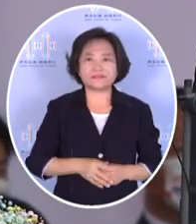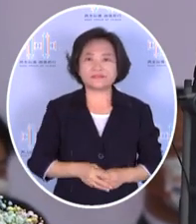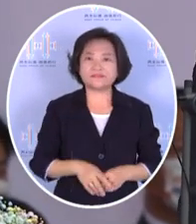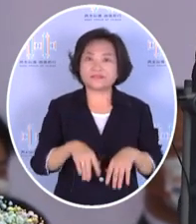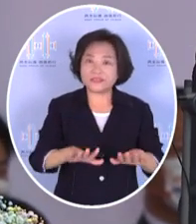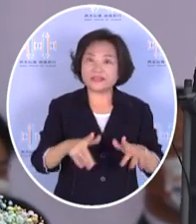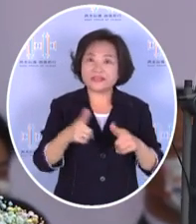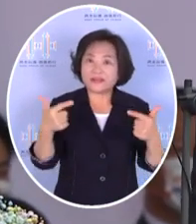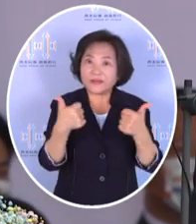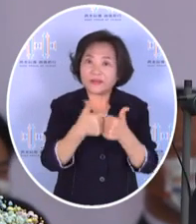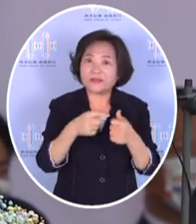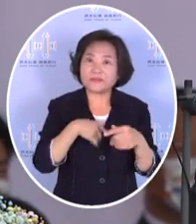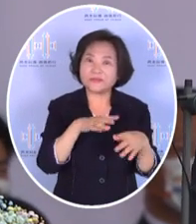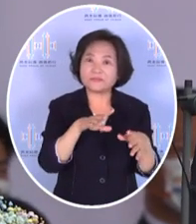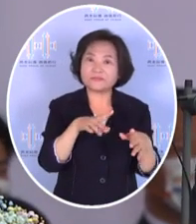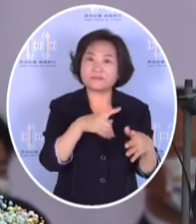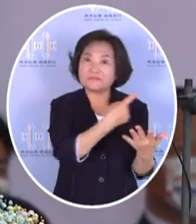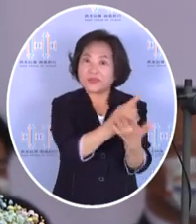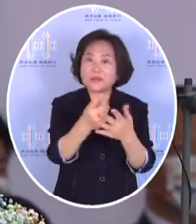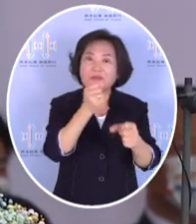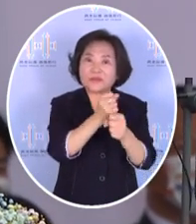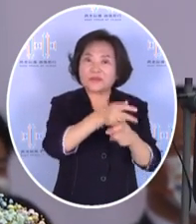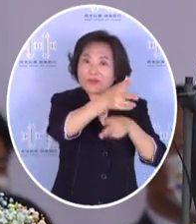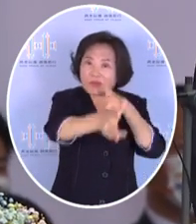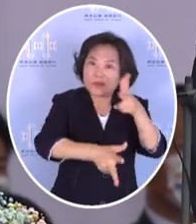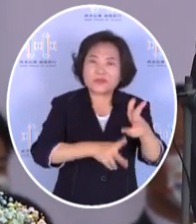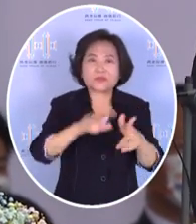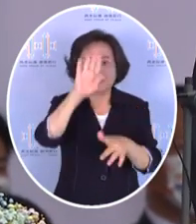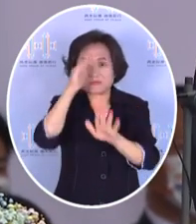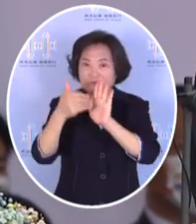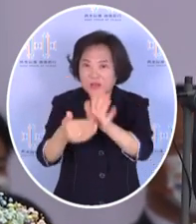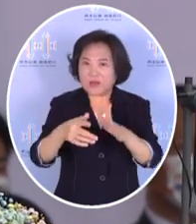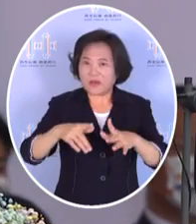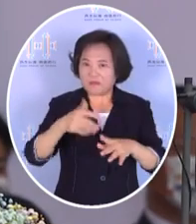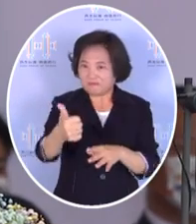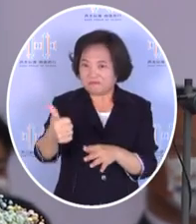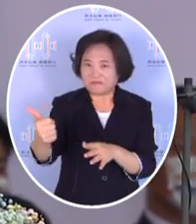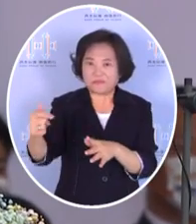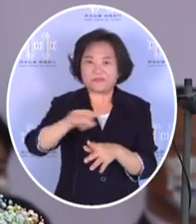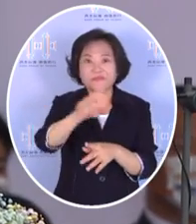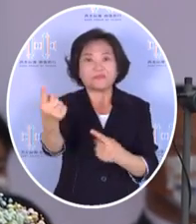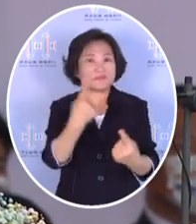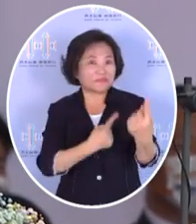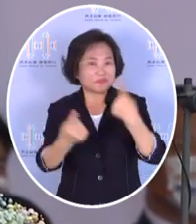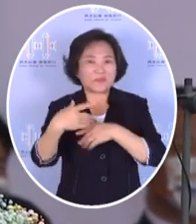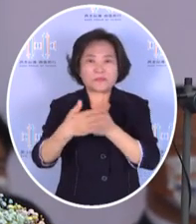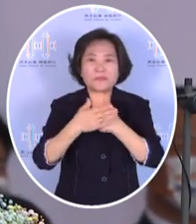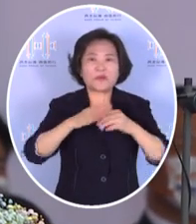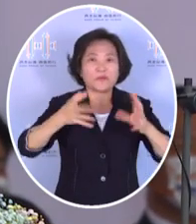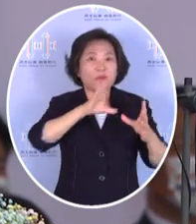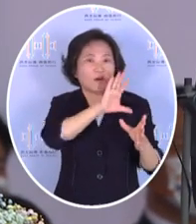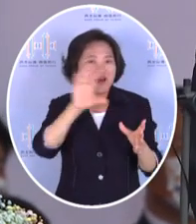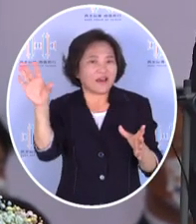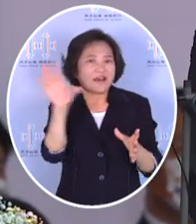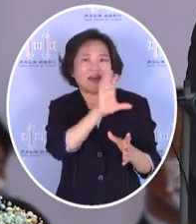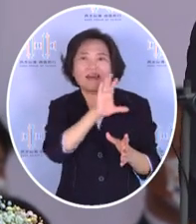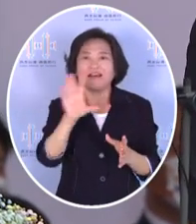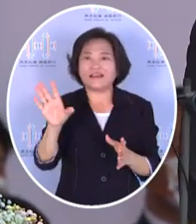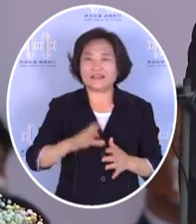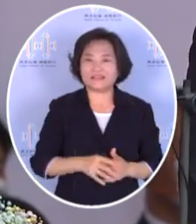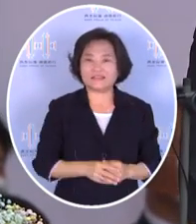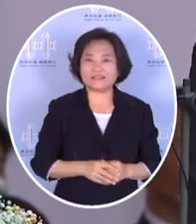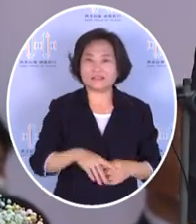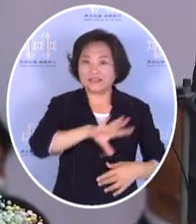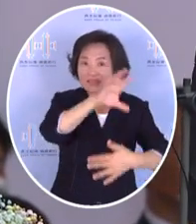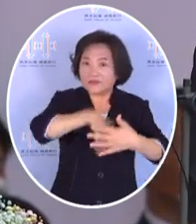中，邀请到各行各业的防疫英雄来为我们领唱国歌，其